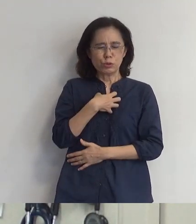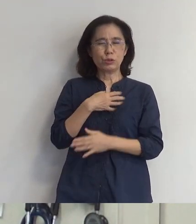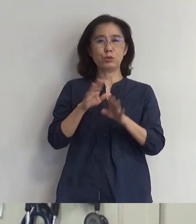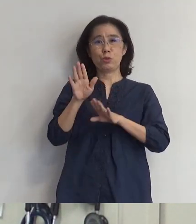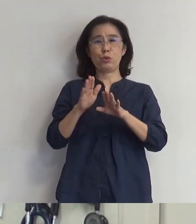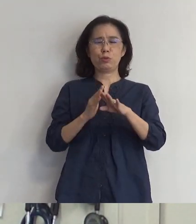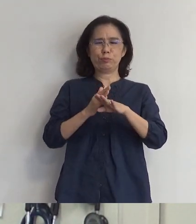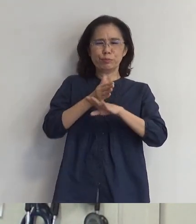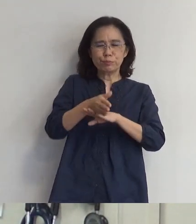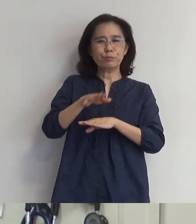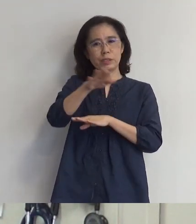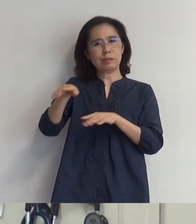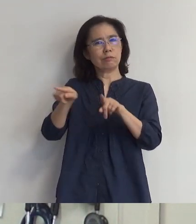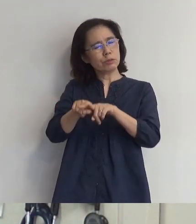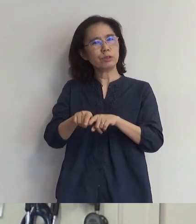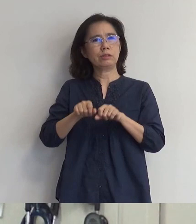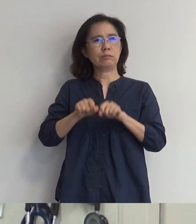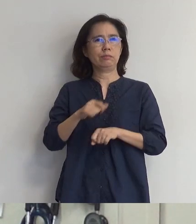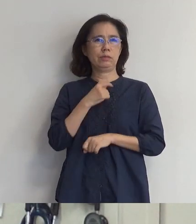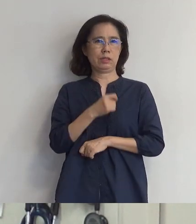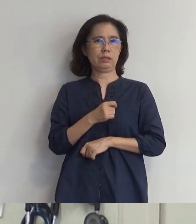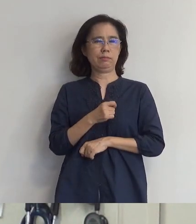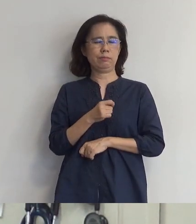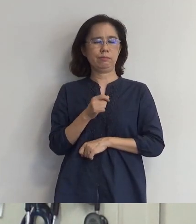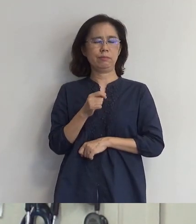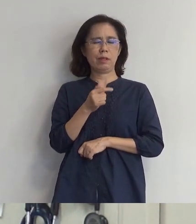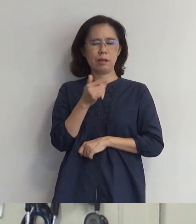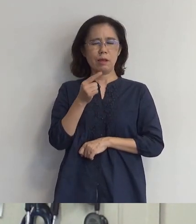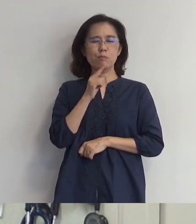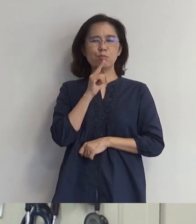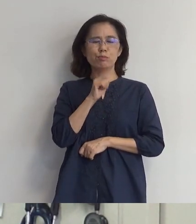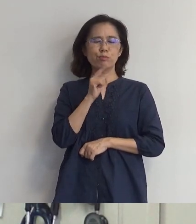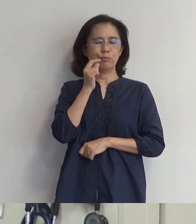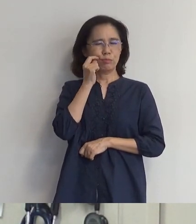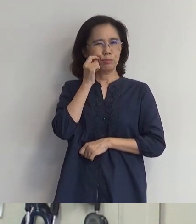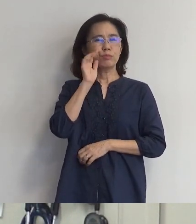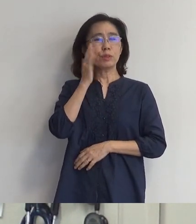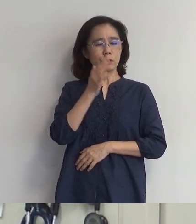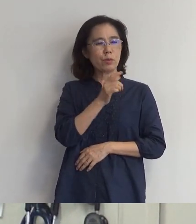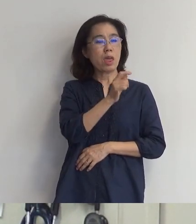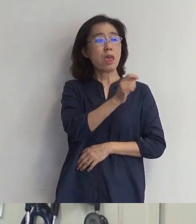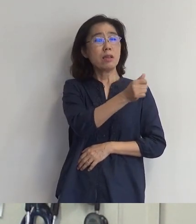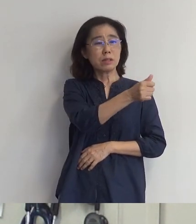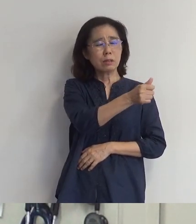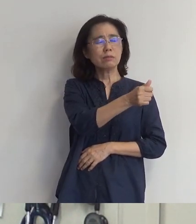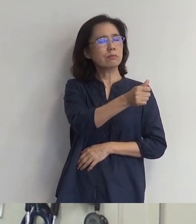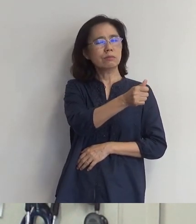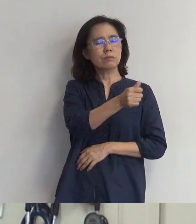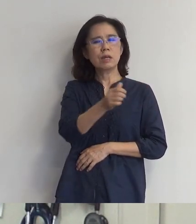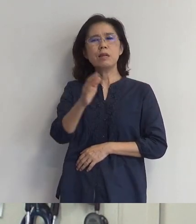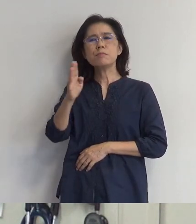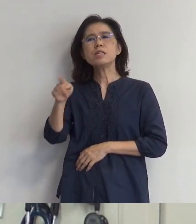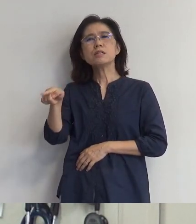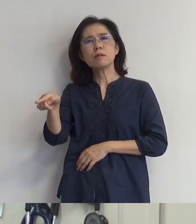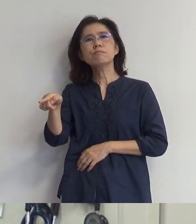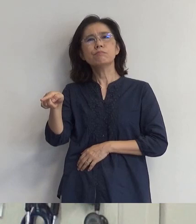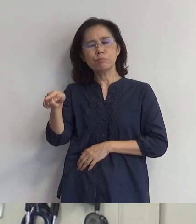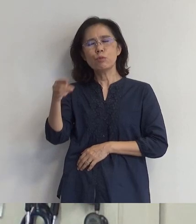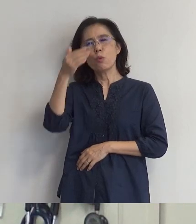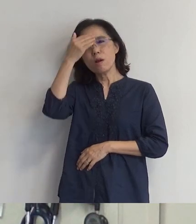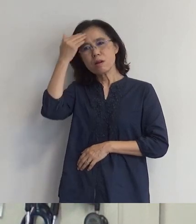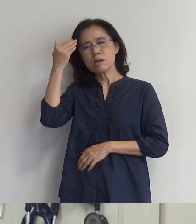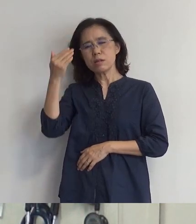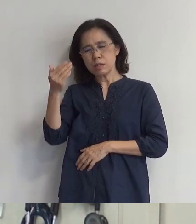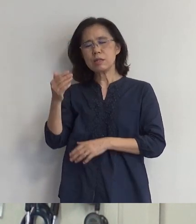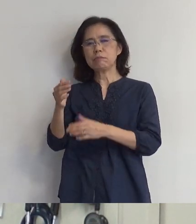です。大変申し上げにくいのですが、 A さんよりも助かる見込みの高い若い B さんの